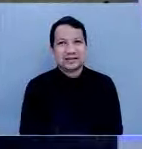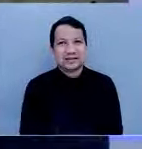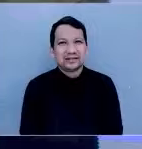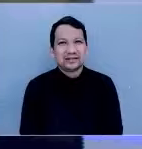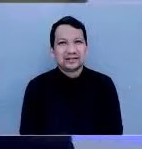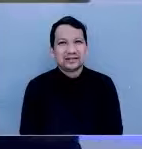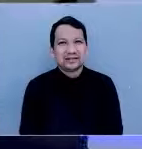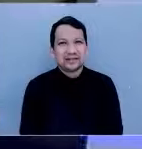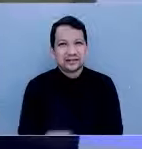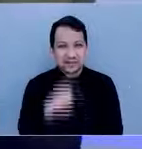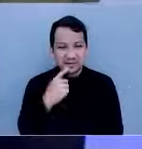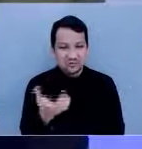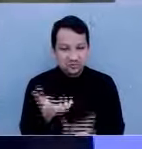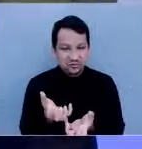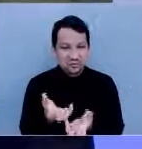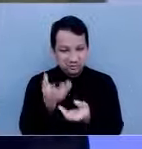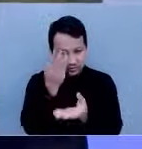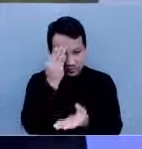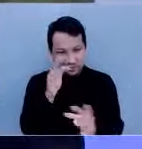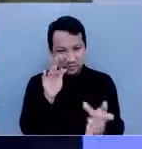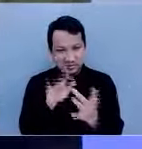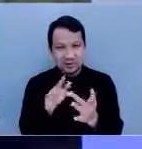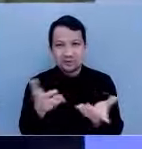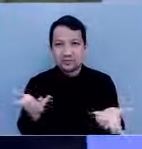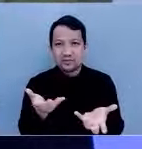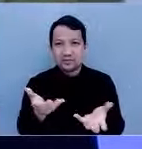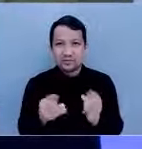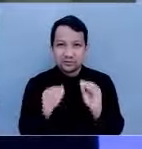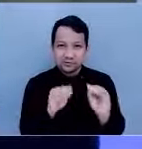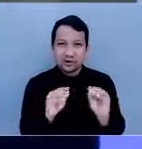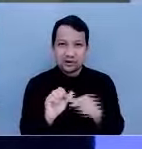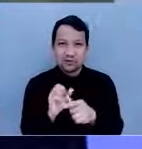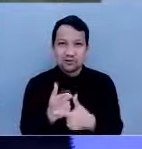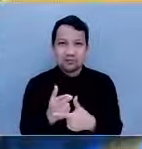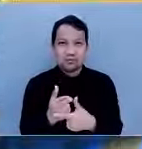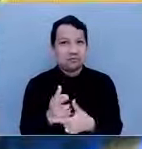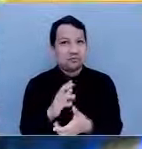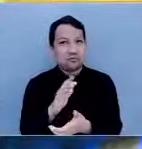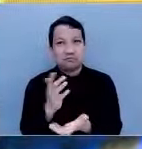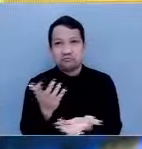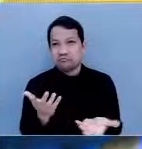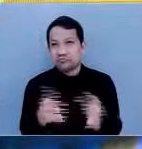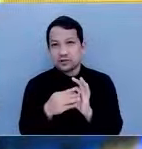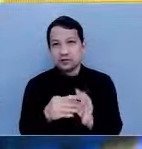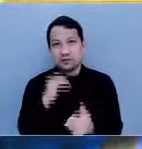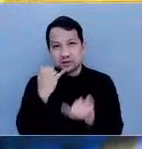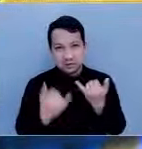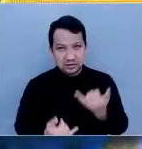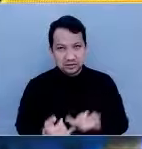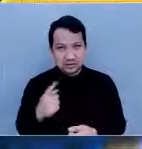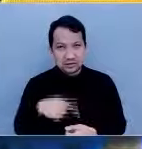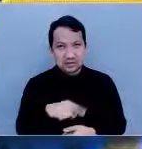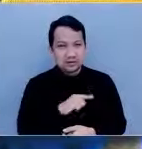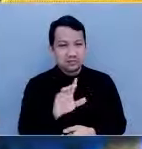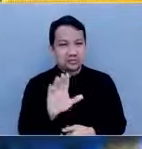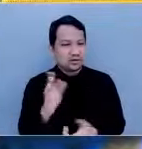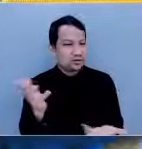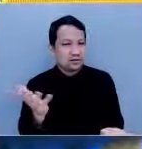ano, gustong makontakt po kayo, magpaturo, o kumbaga, ay maimbitahan kayo, saan po ba